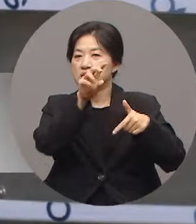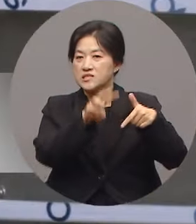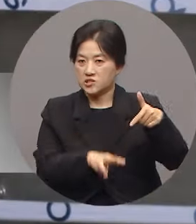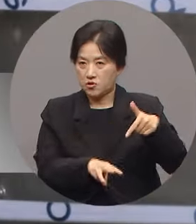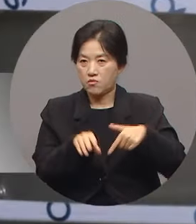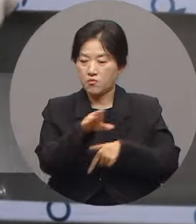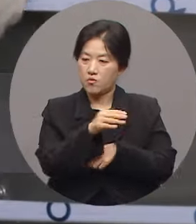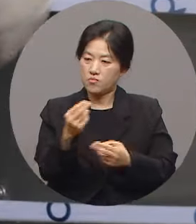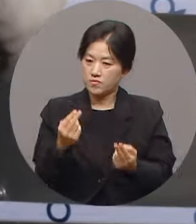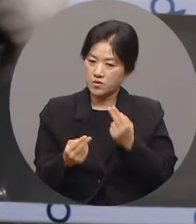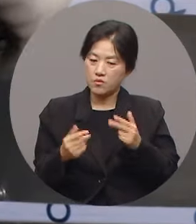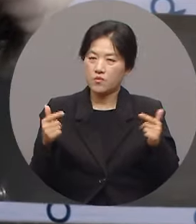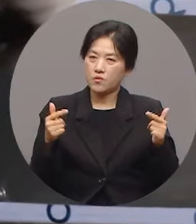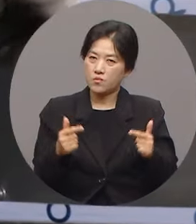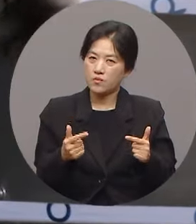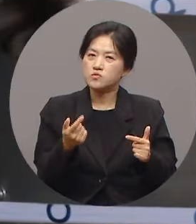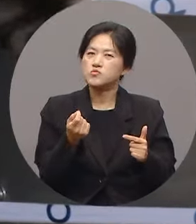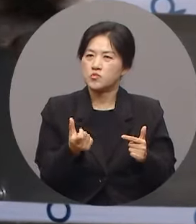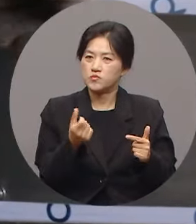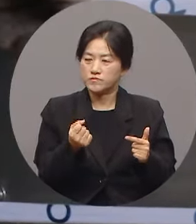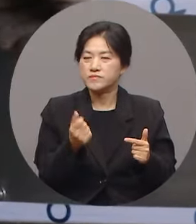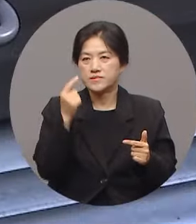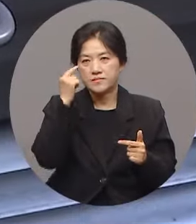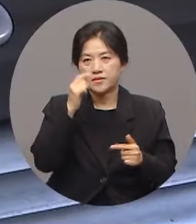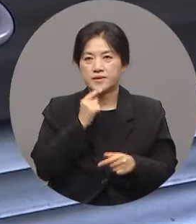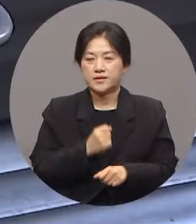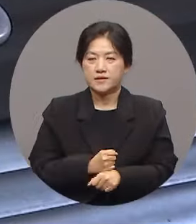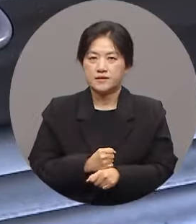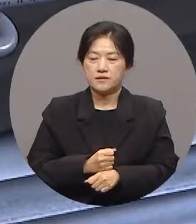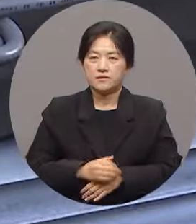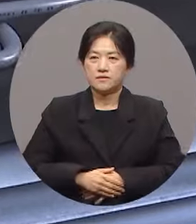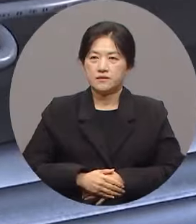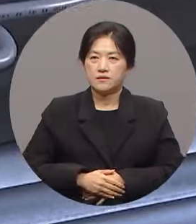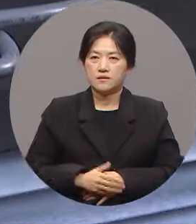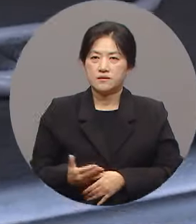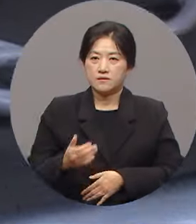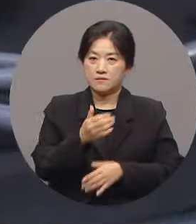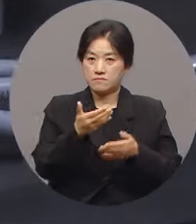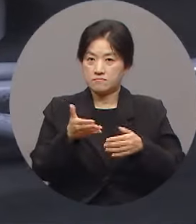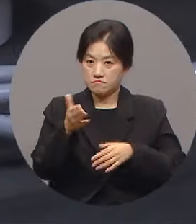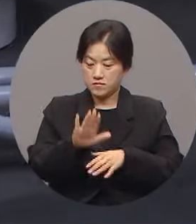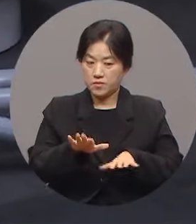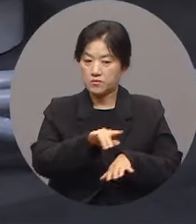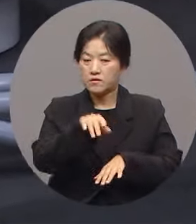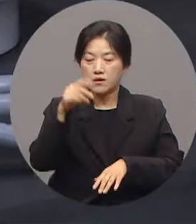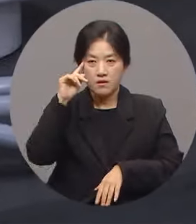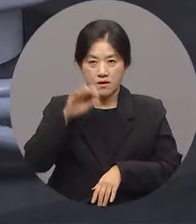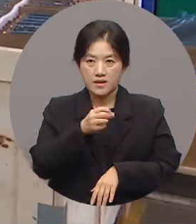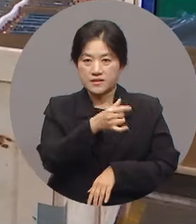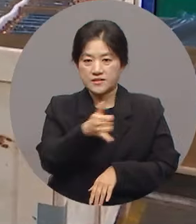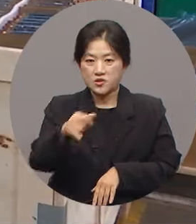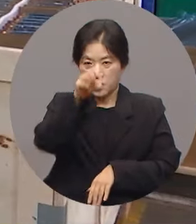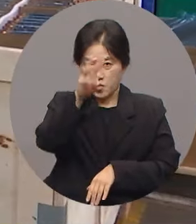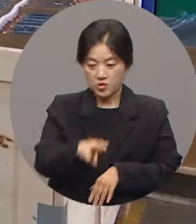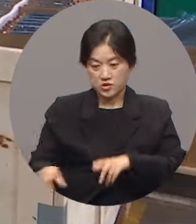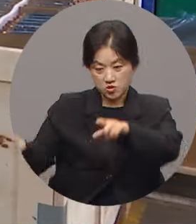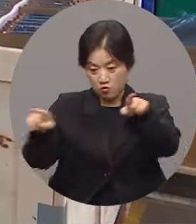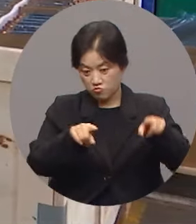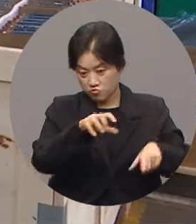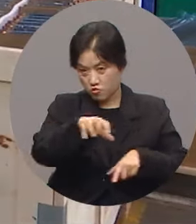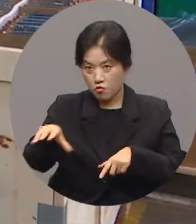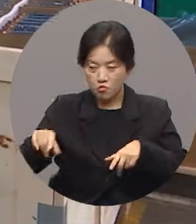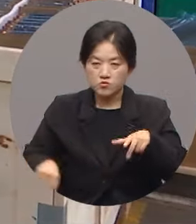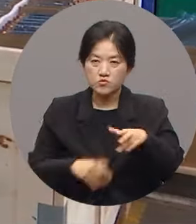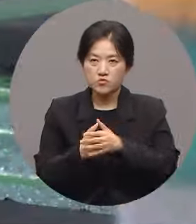수도권은 상대적으로 감소폭이 적을 것으로 예측됐습니다 반면 세종시는 전국 17개 지자체 중 유일하게 30년